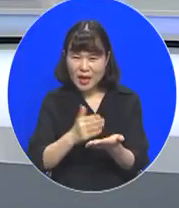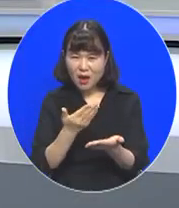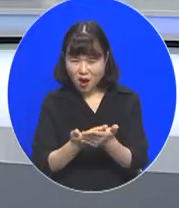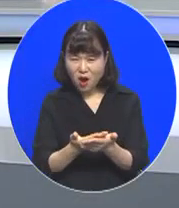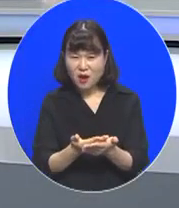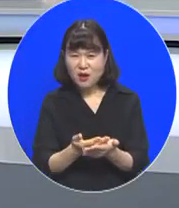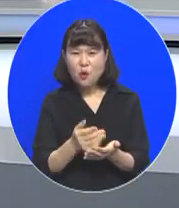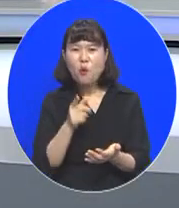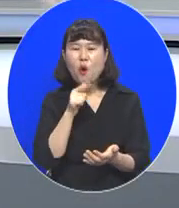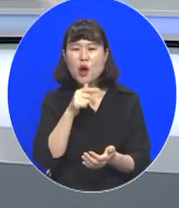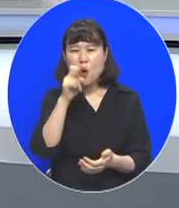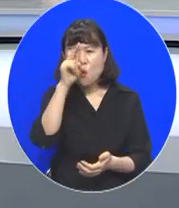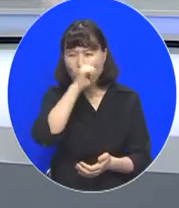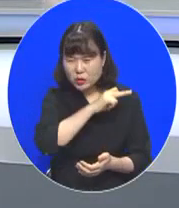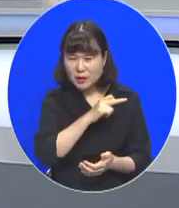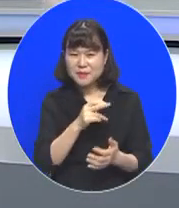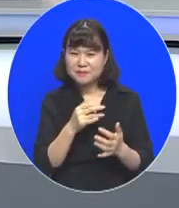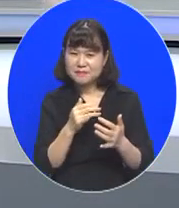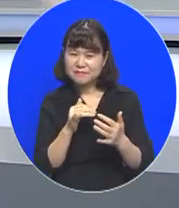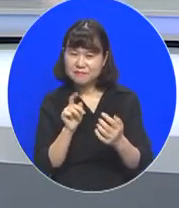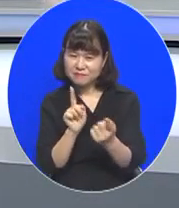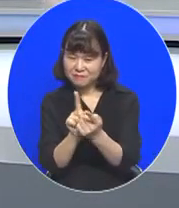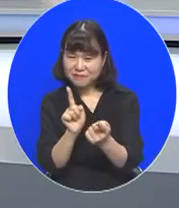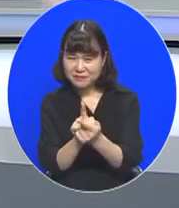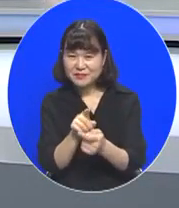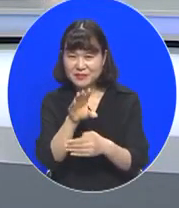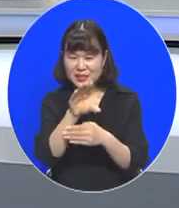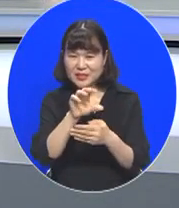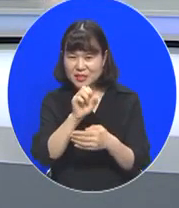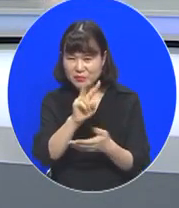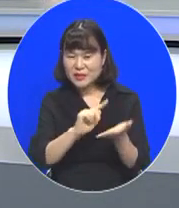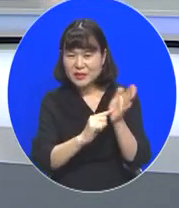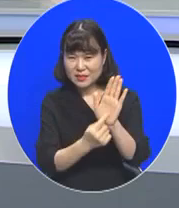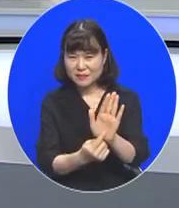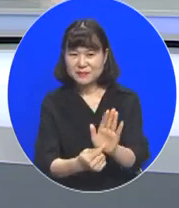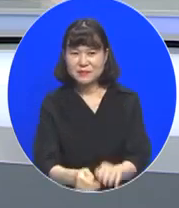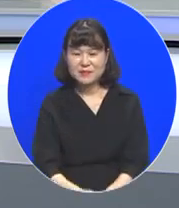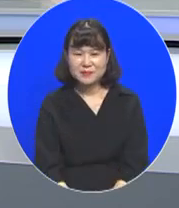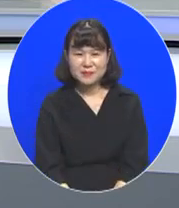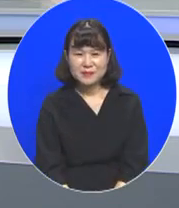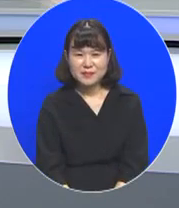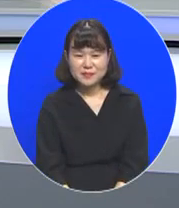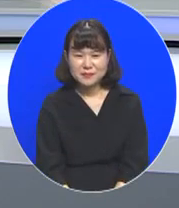매주 월요일 오전 시청자들을 찾아갑니다. KTV 이혜진입니다.